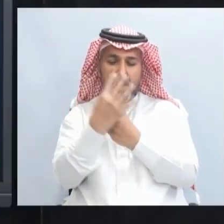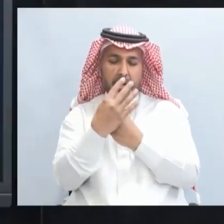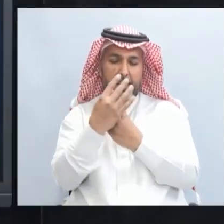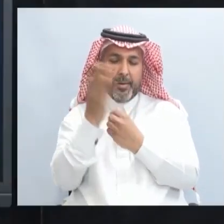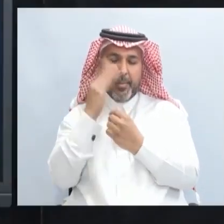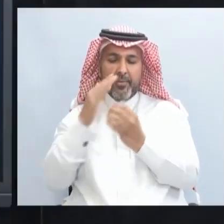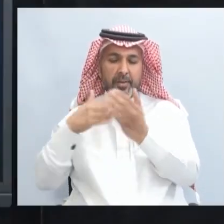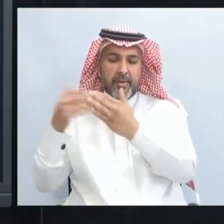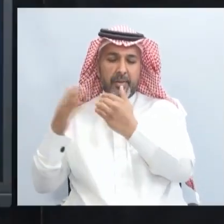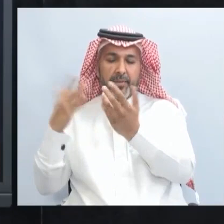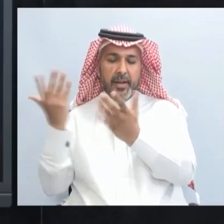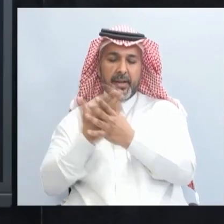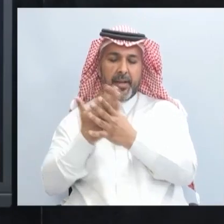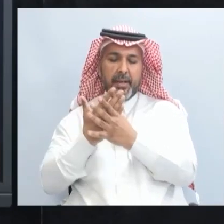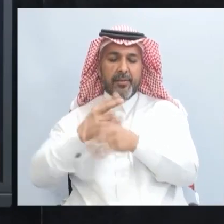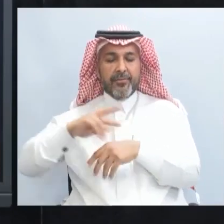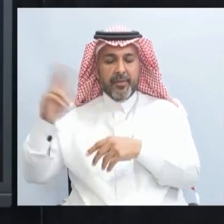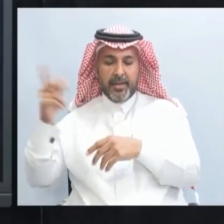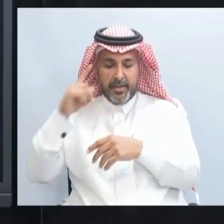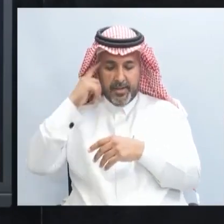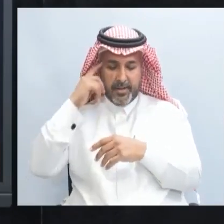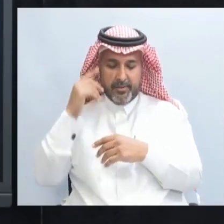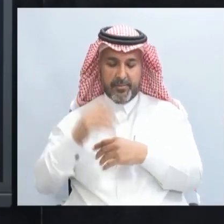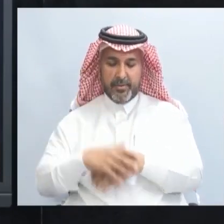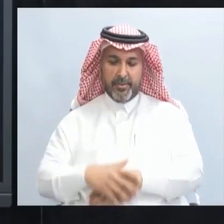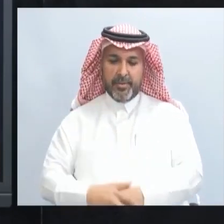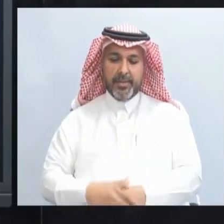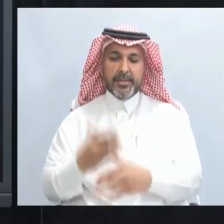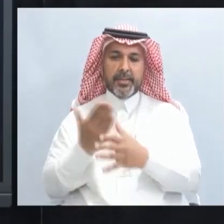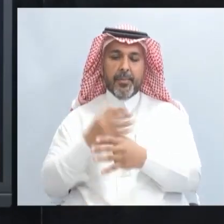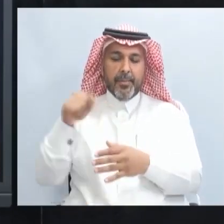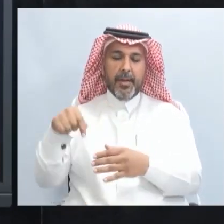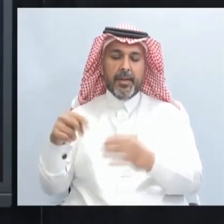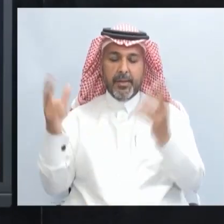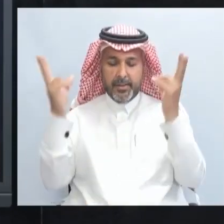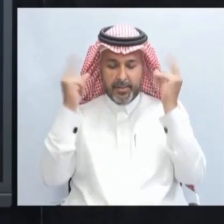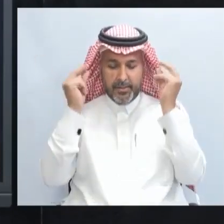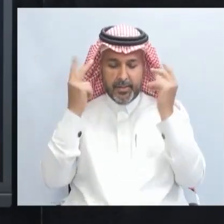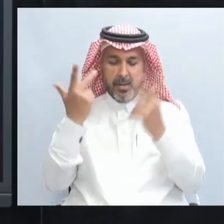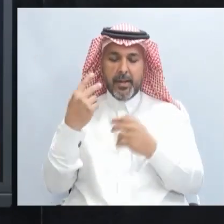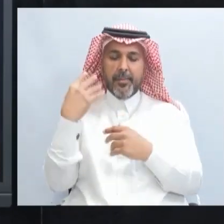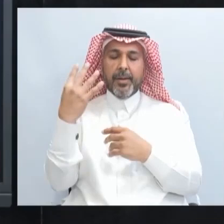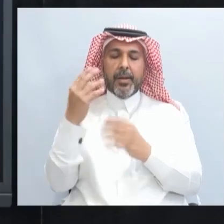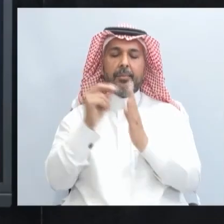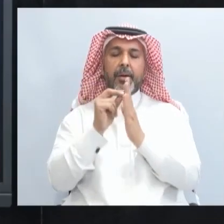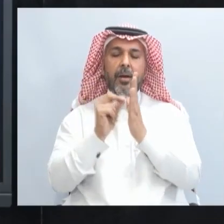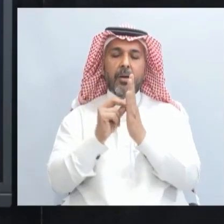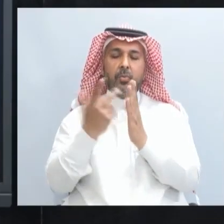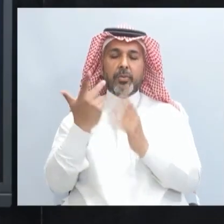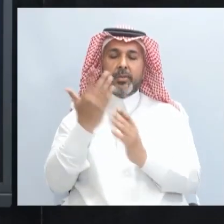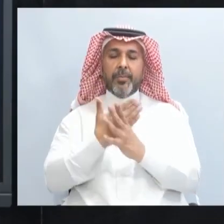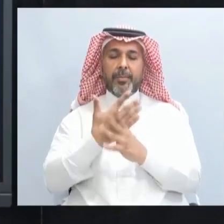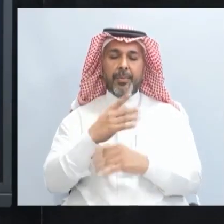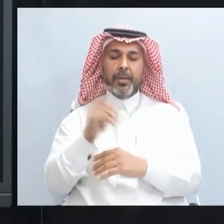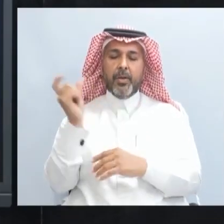وبعدين درسنا قانون نيوتن الاول والثاني والثالث لماذا الان نحن في ثانيه ثانوي ندرس قانون نيوتن الرابع